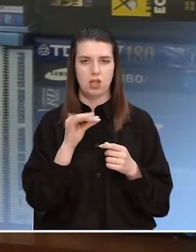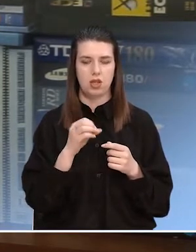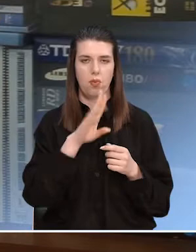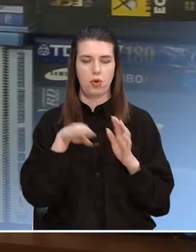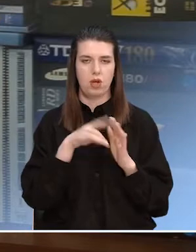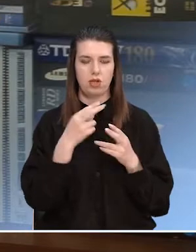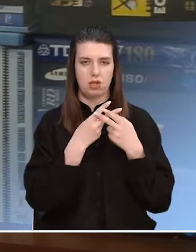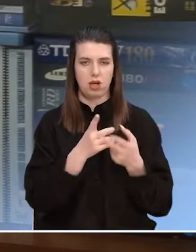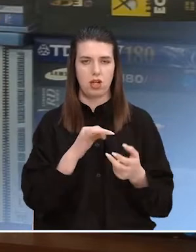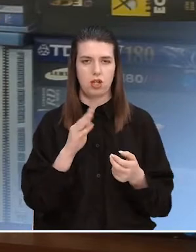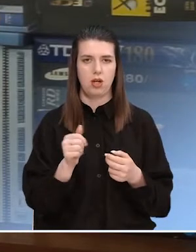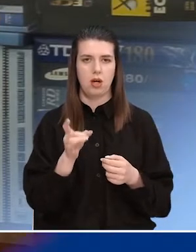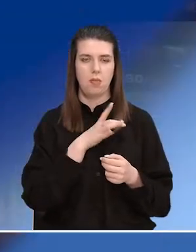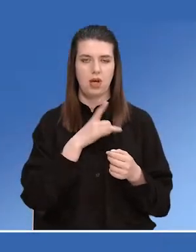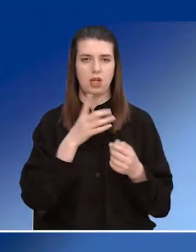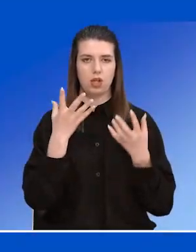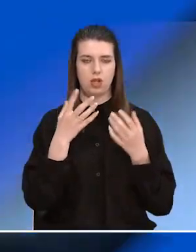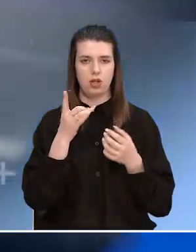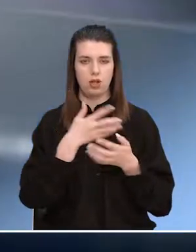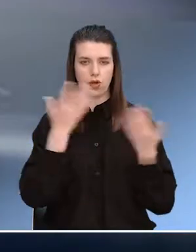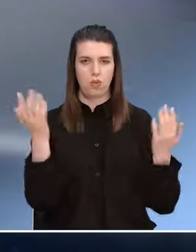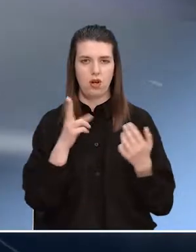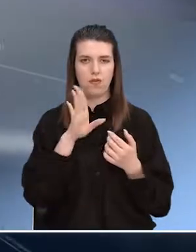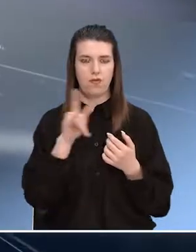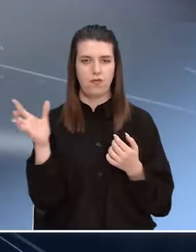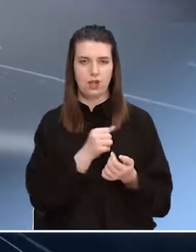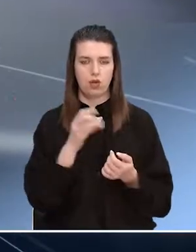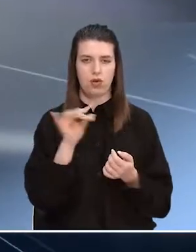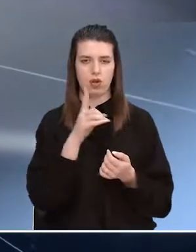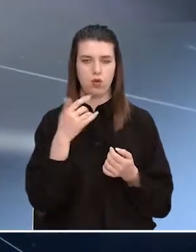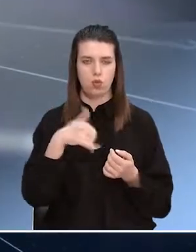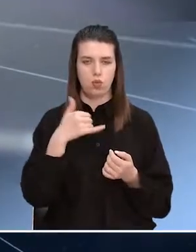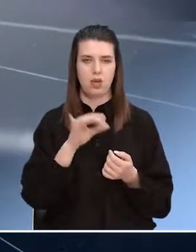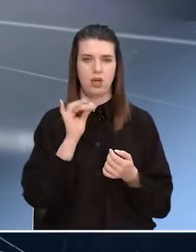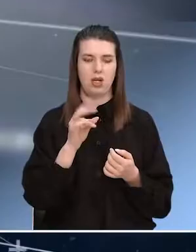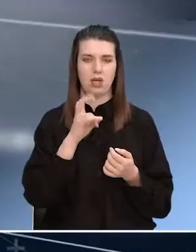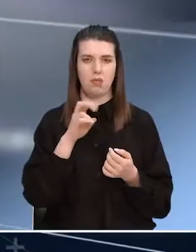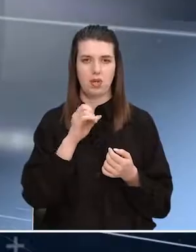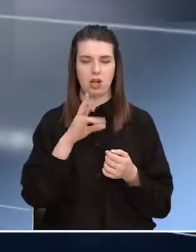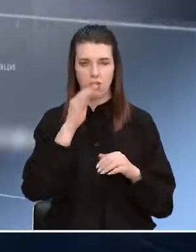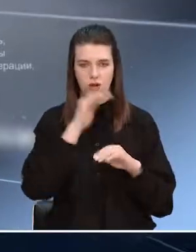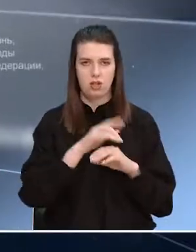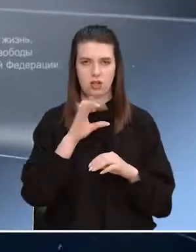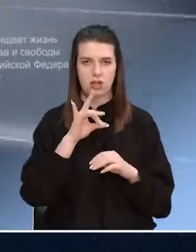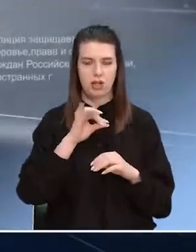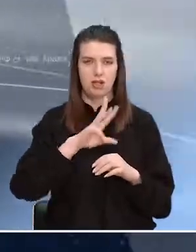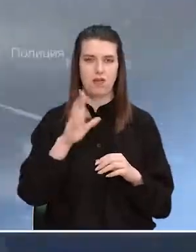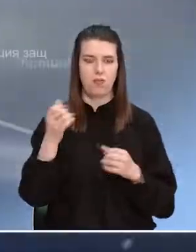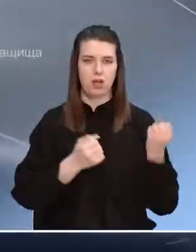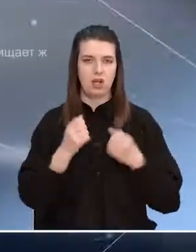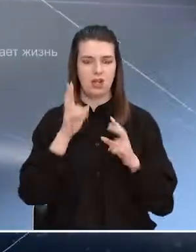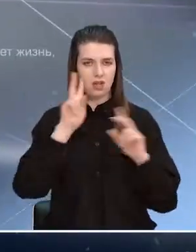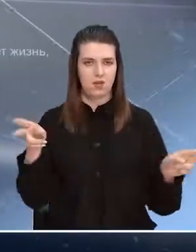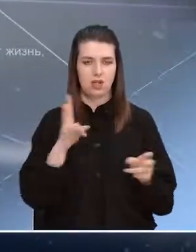меры пресечения заключения под стражу белым днем двое неизвестных выдернули из рук женщины сумку и немедленно